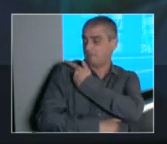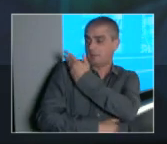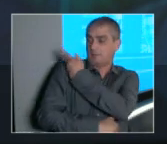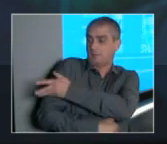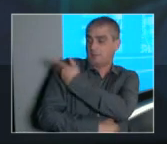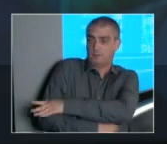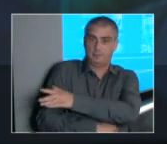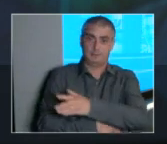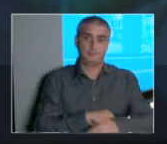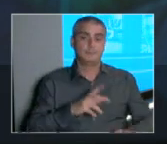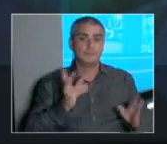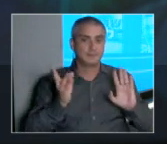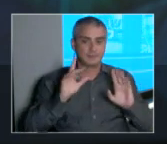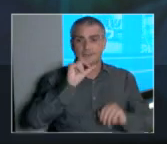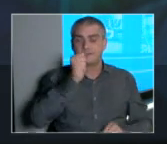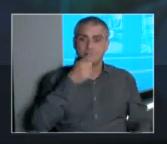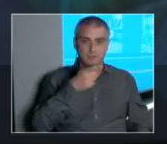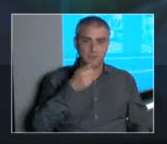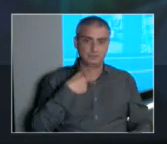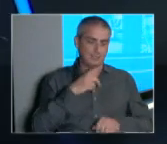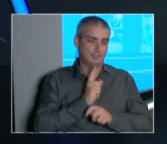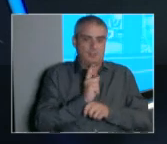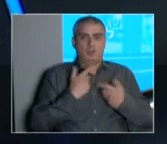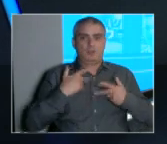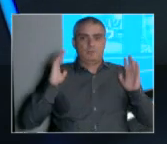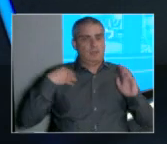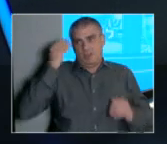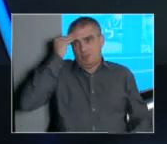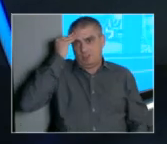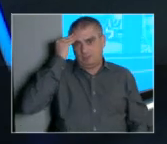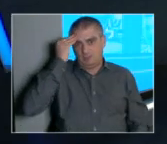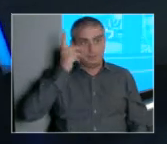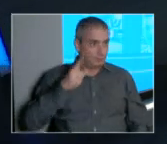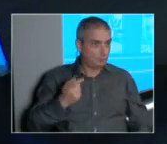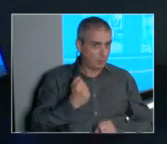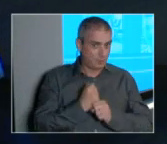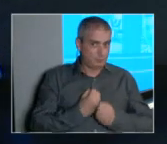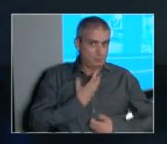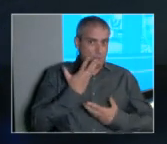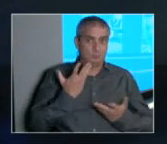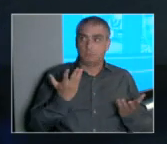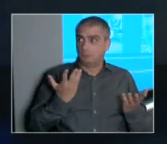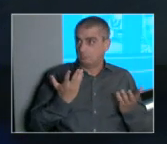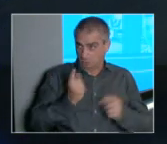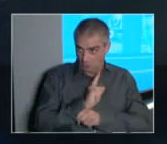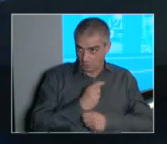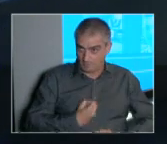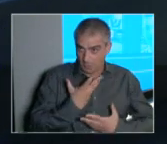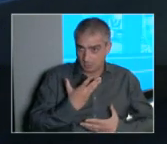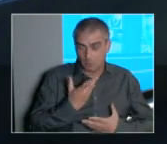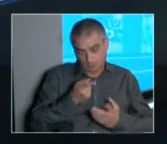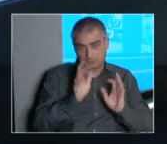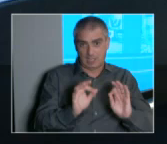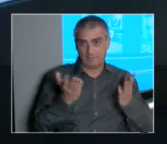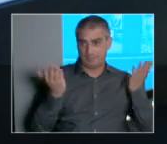ימין אפשרות. כן, אז קודם כל זה היה אז אינסטינקט. אפילו לא זכרתי. אפשר לגדל אינסטינקטים. כן, קודם כל זה סימן שזה